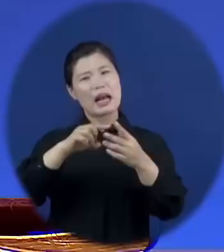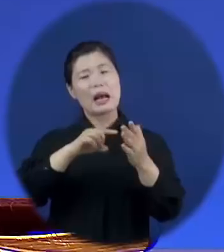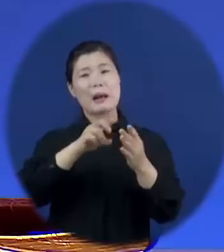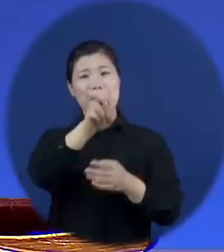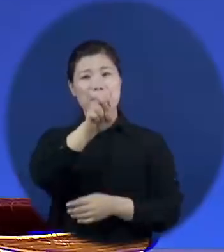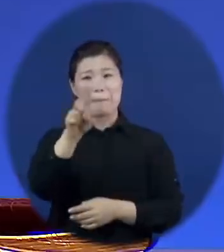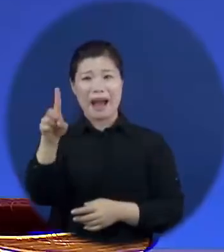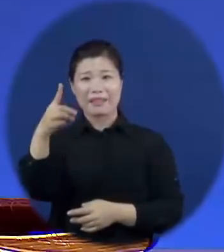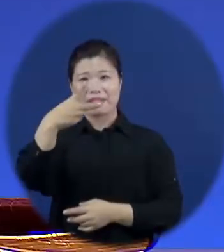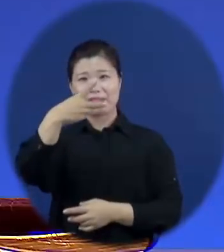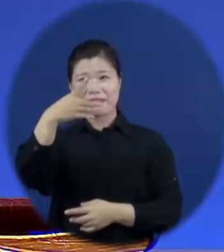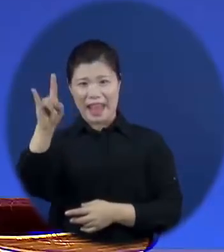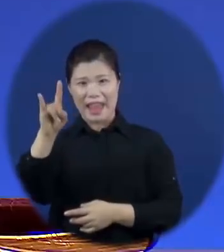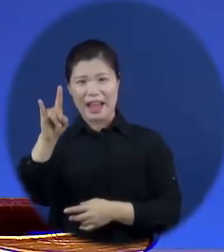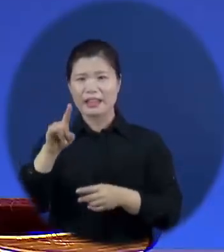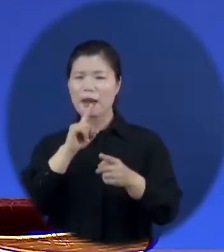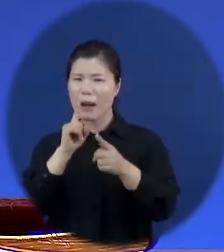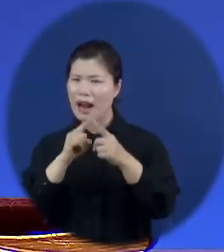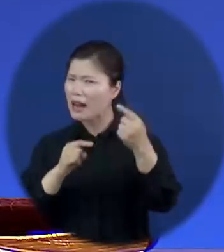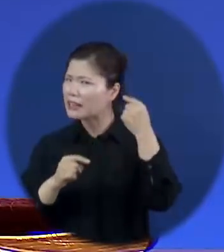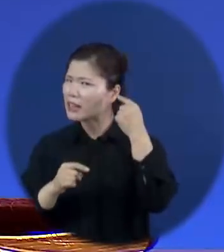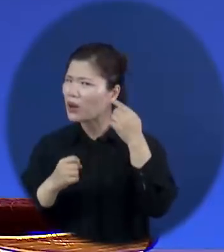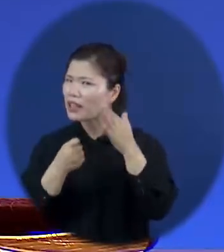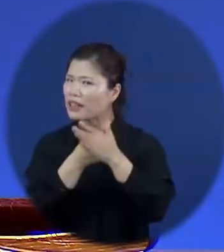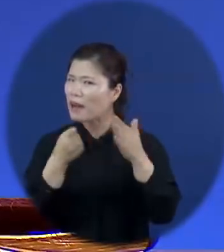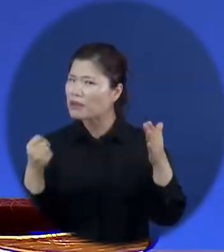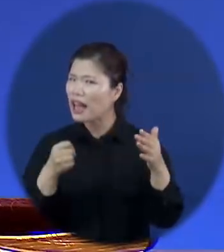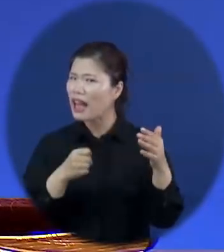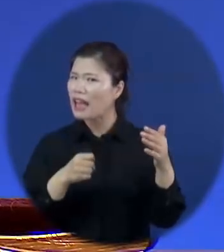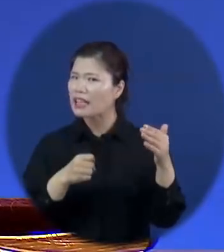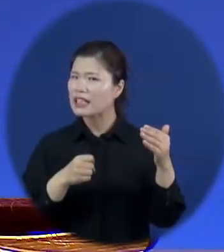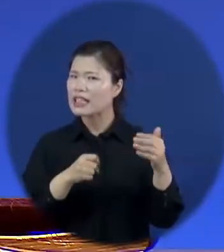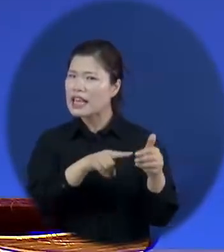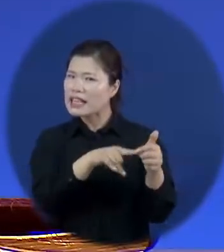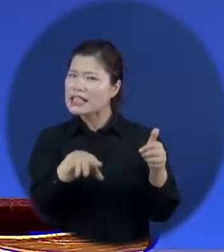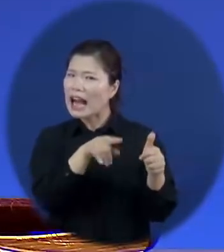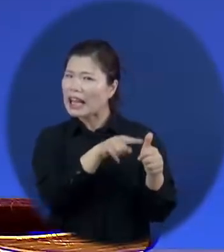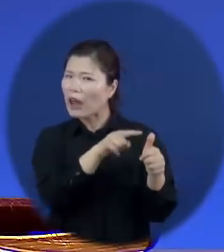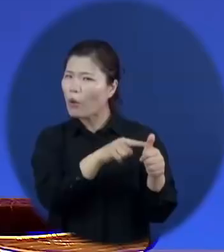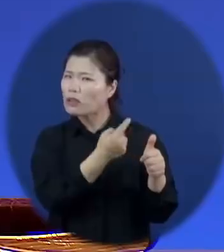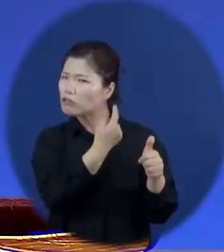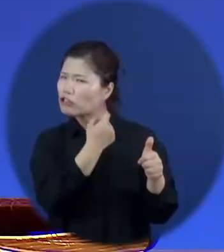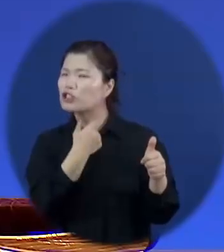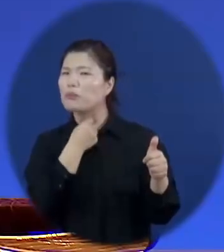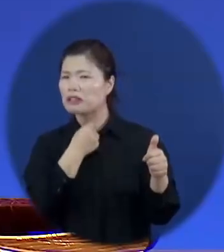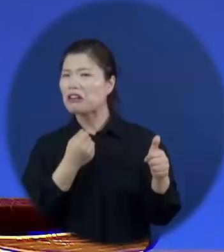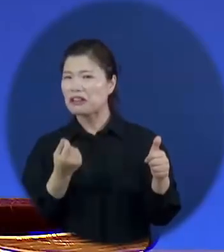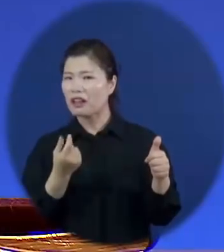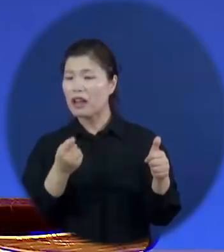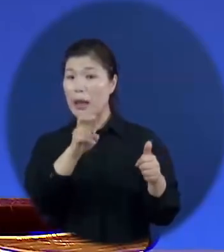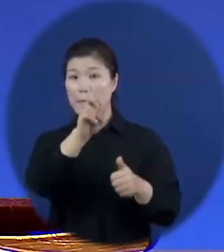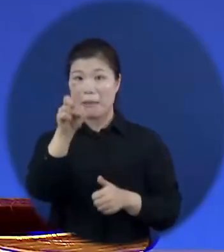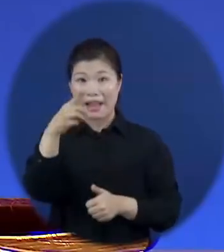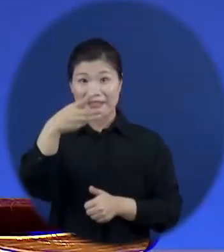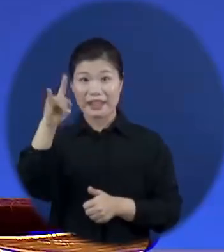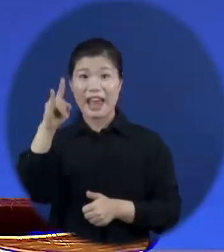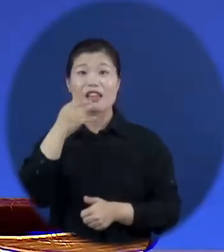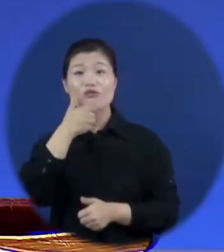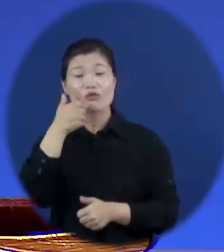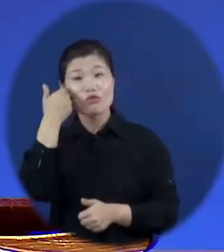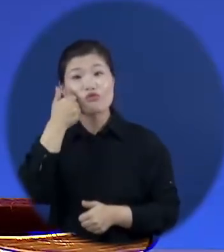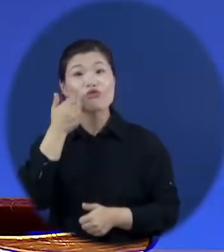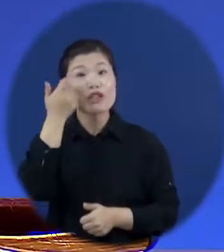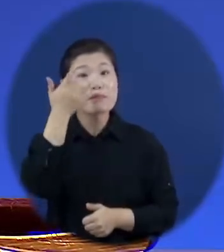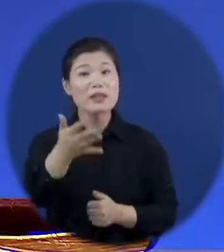이야기를 전해 듣고 예수님을 보고 싶어 했을 것이라고 저는 생각을 합니다. 마태가 누구입니까?